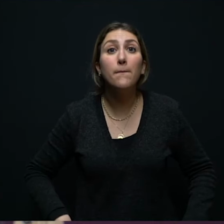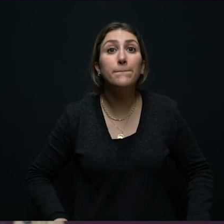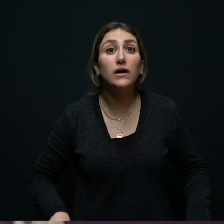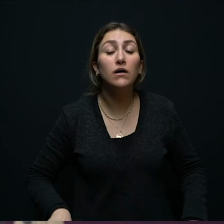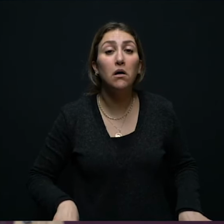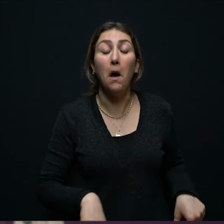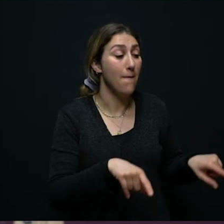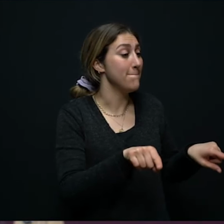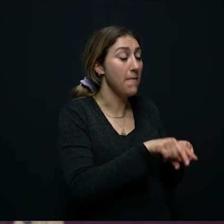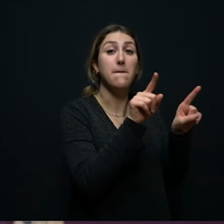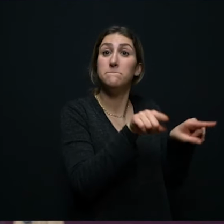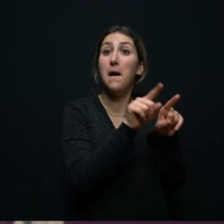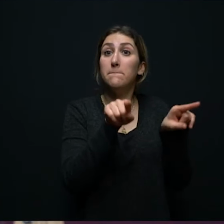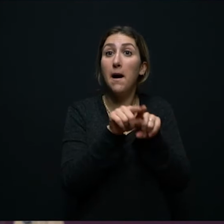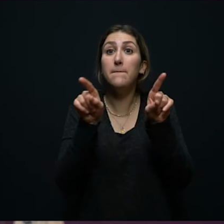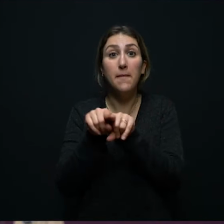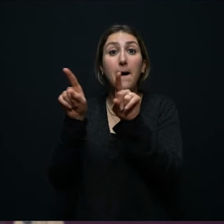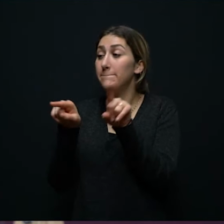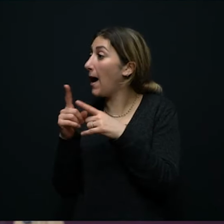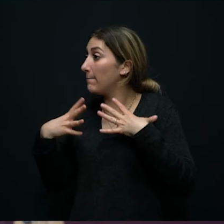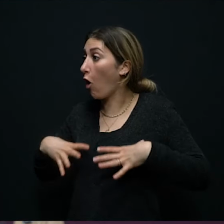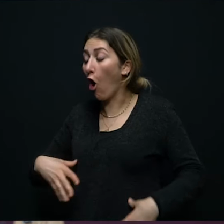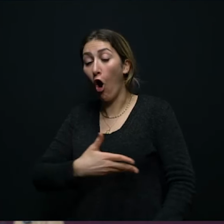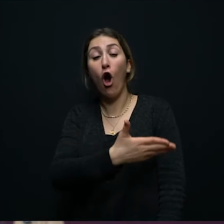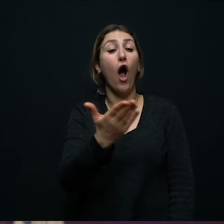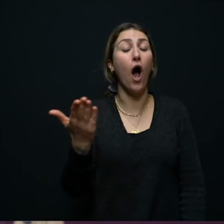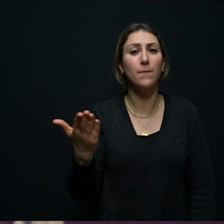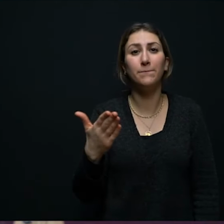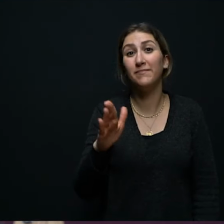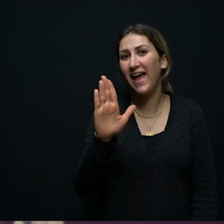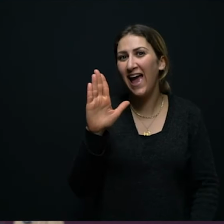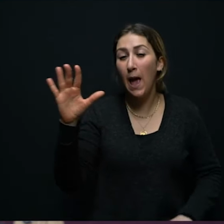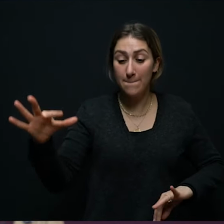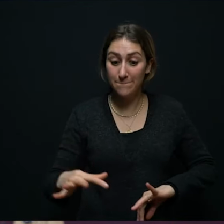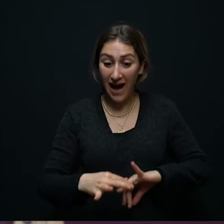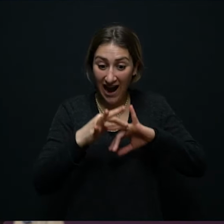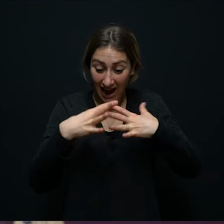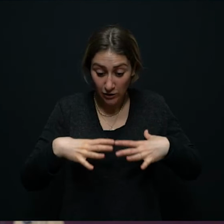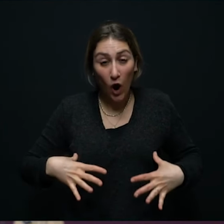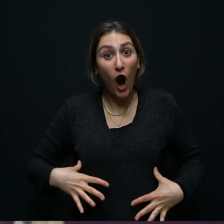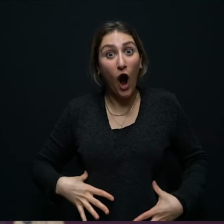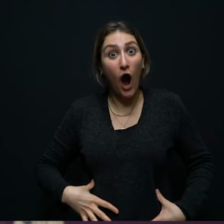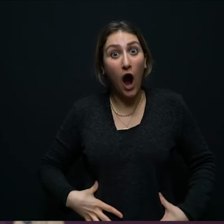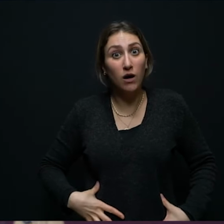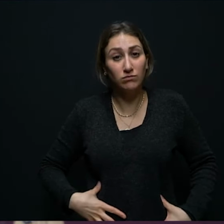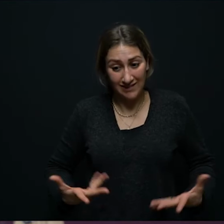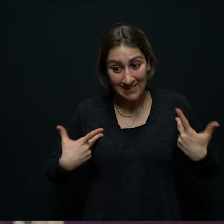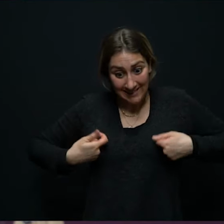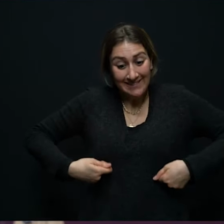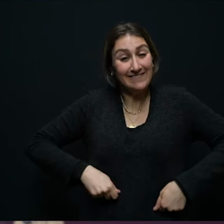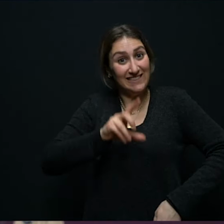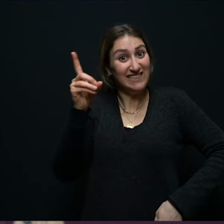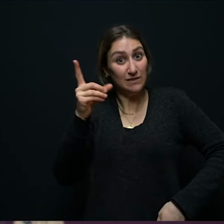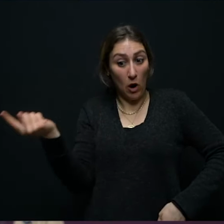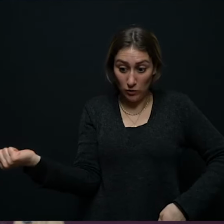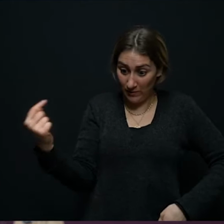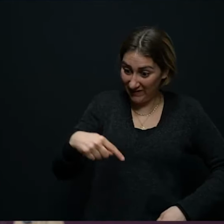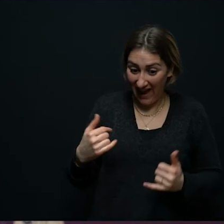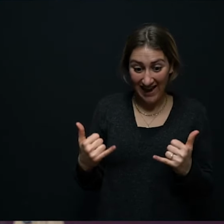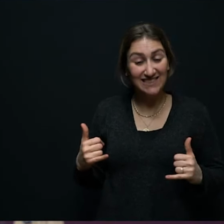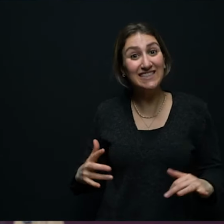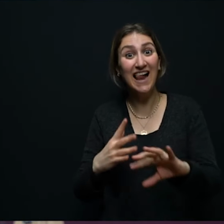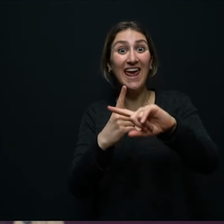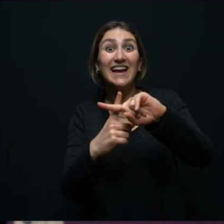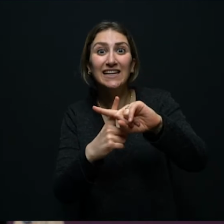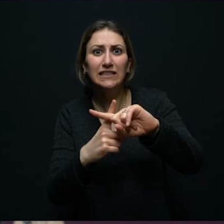dimanches est ce qu'on la met pour aller travailler est ce qu'on a mais pour faire le ménage la